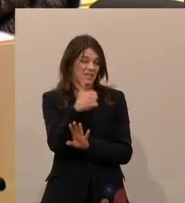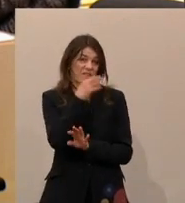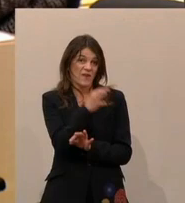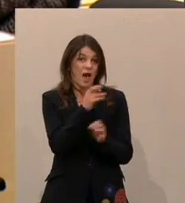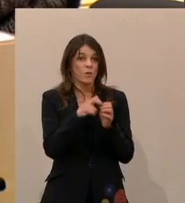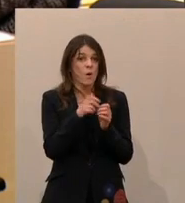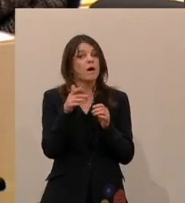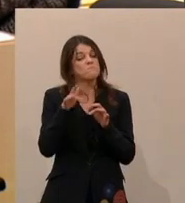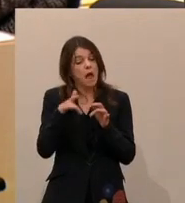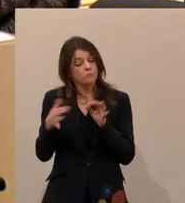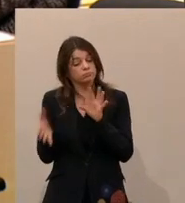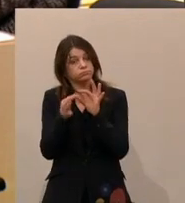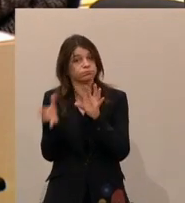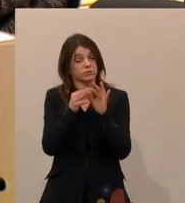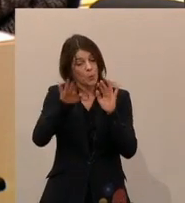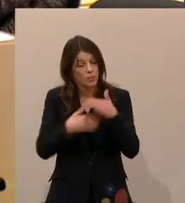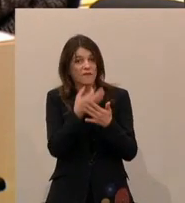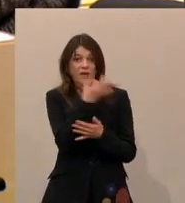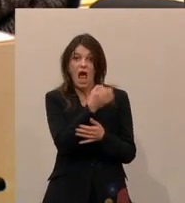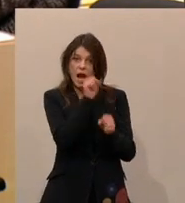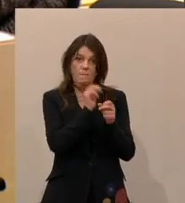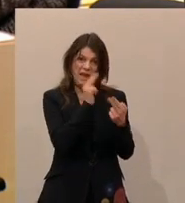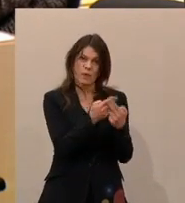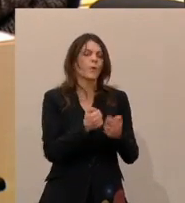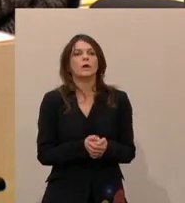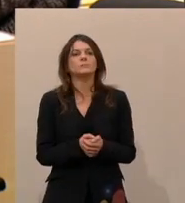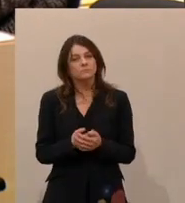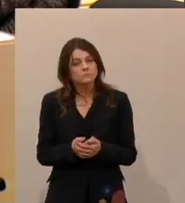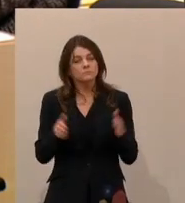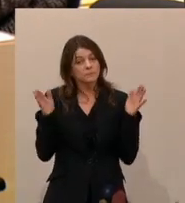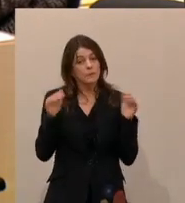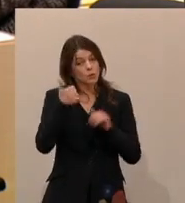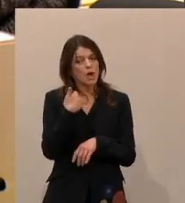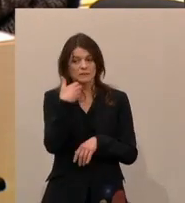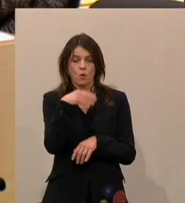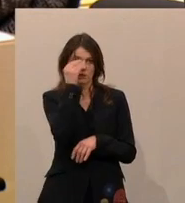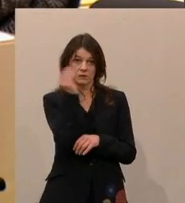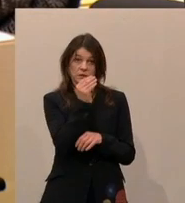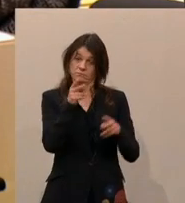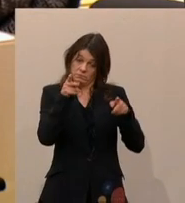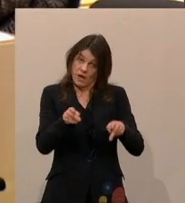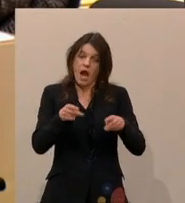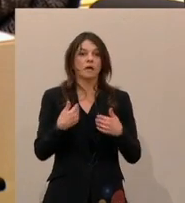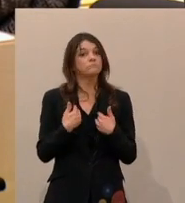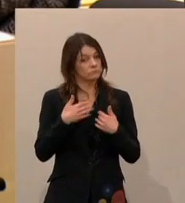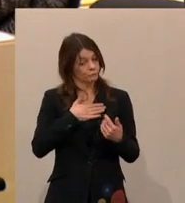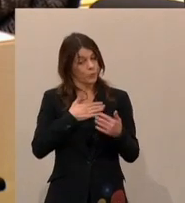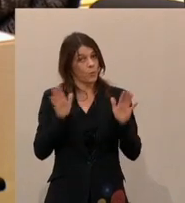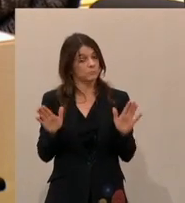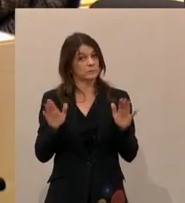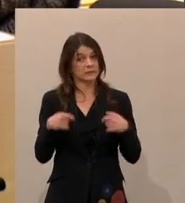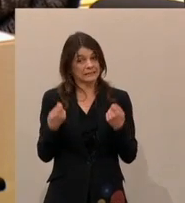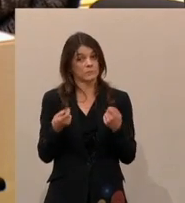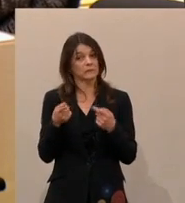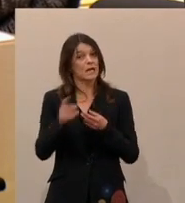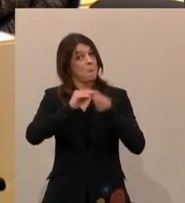paar dazugehängte Unterfragen beantworten möchte. Und ich möchte Ihnen sagen, dass ich ganz ausdrücklich begrüße, dass es ein